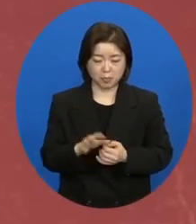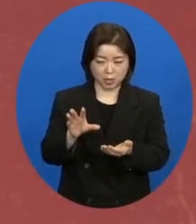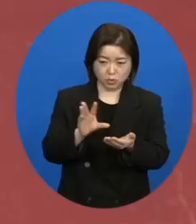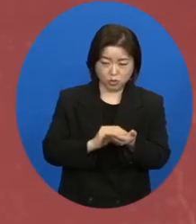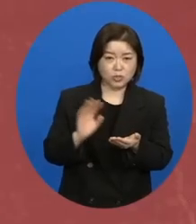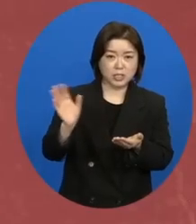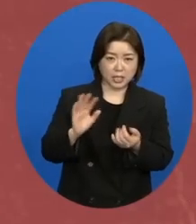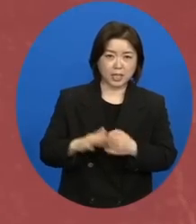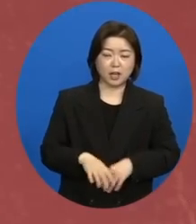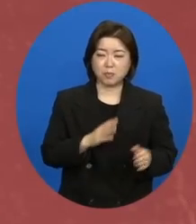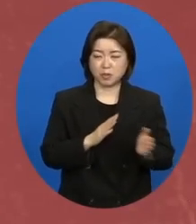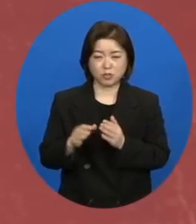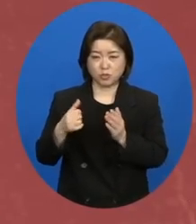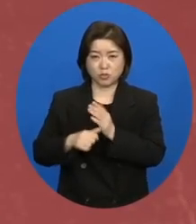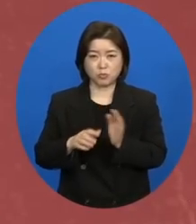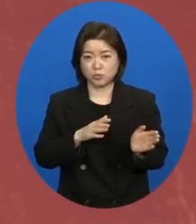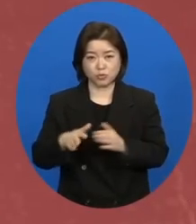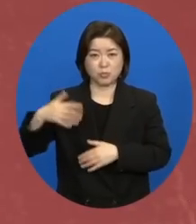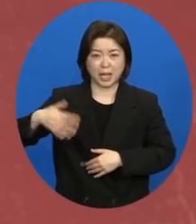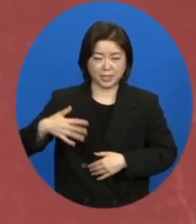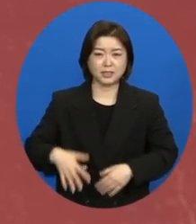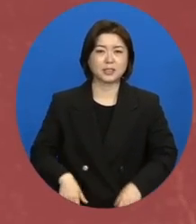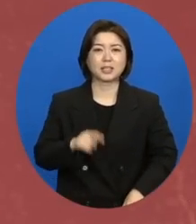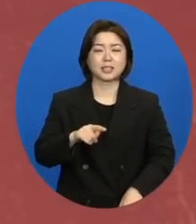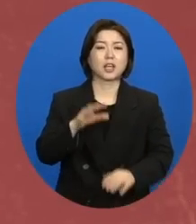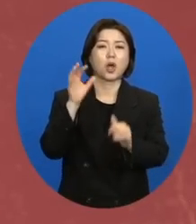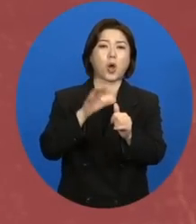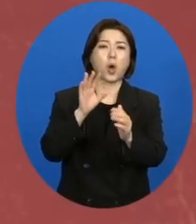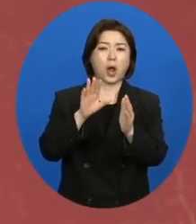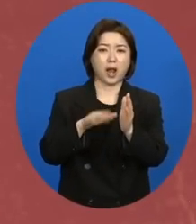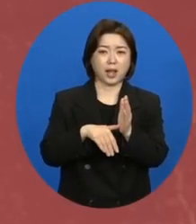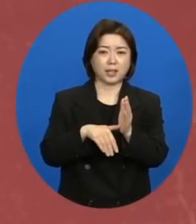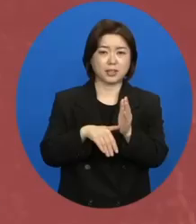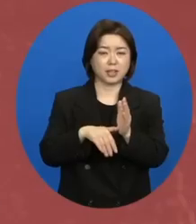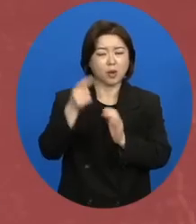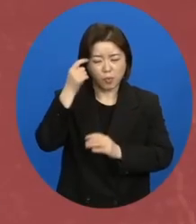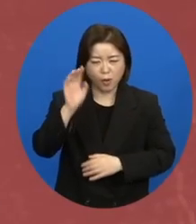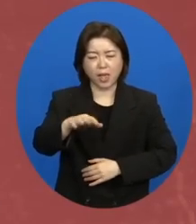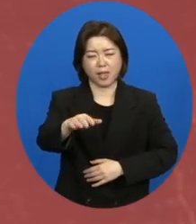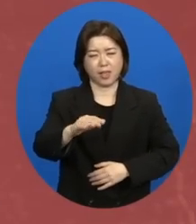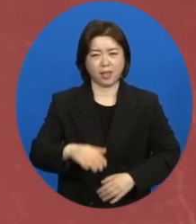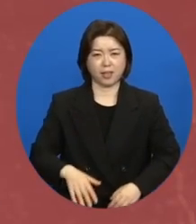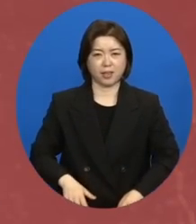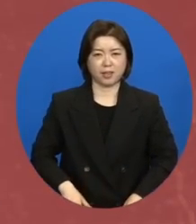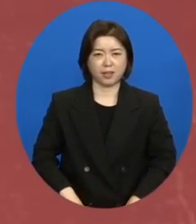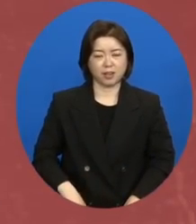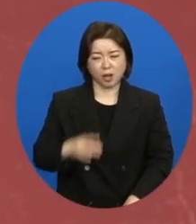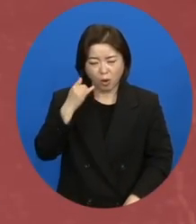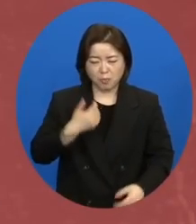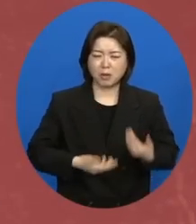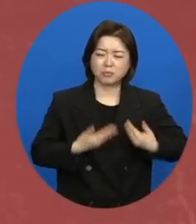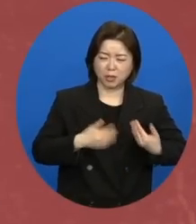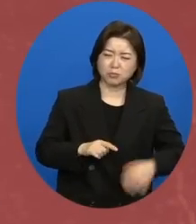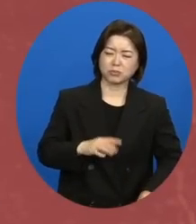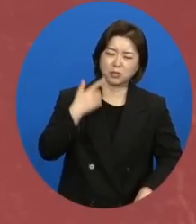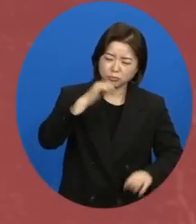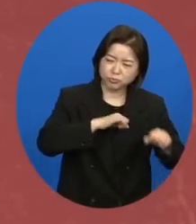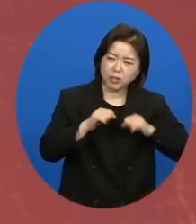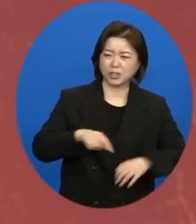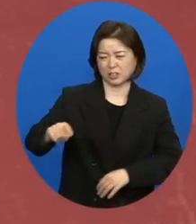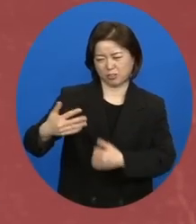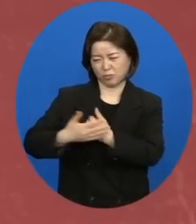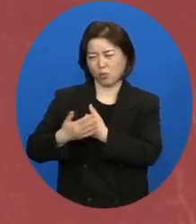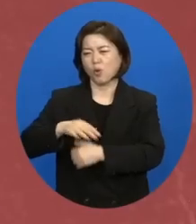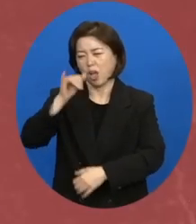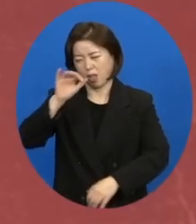하거나 뭘 준비를 안 한가 하거나 이게 혼날 때 한번 왜 그러니 엄마 아빠가 이렇게 바쁘게 목회하는데